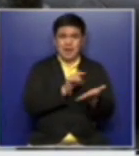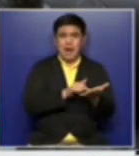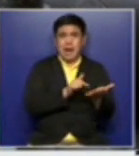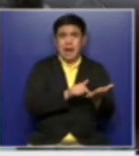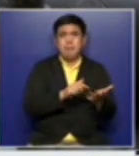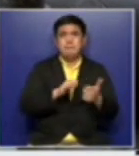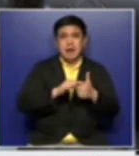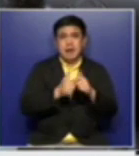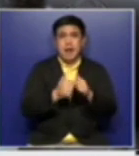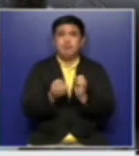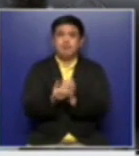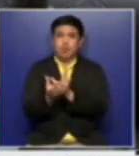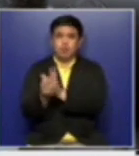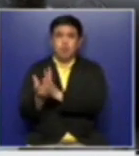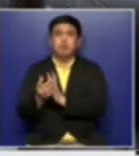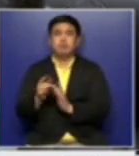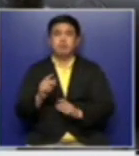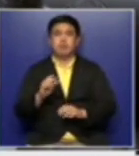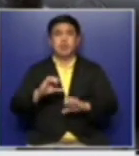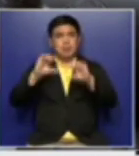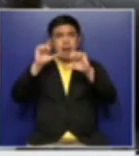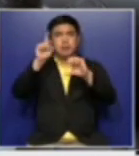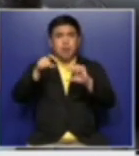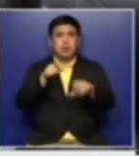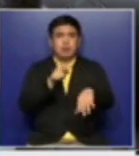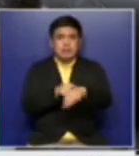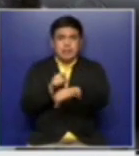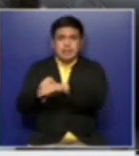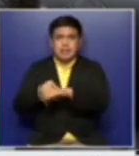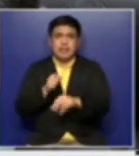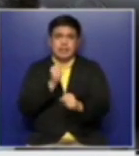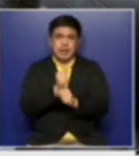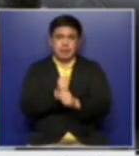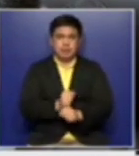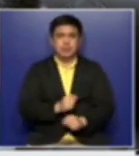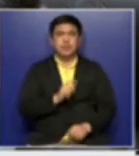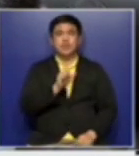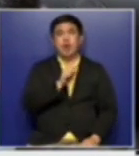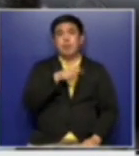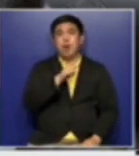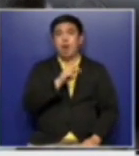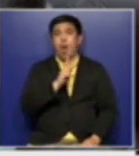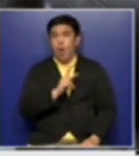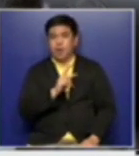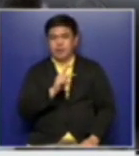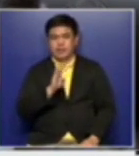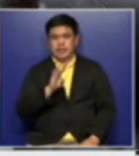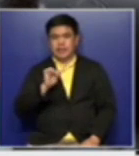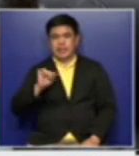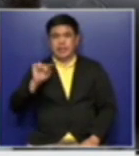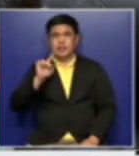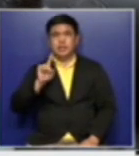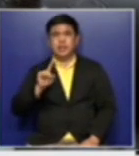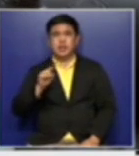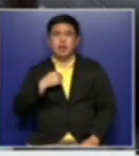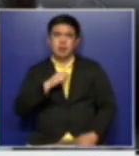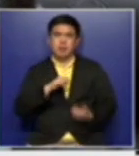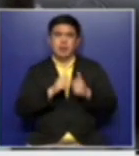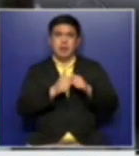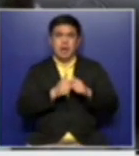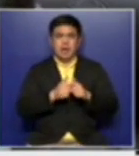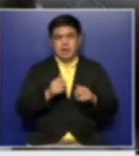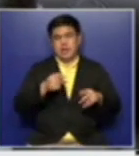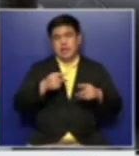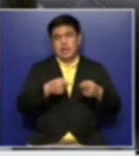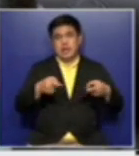รัฐบาลจะต้องเร่งรัดในการแก้ไขปัญหาที่สปก. 4-01 ซึ่งเป็นปัญหามาโดยตลอดที่อุทยานแห่